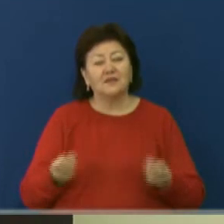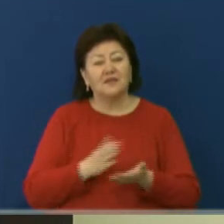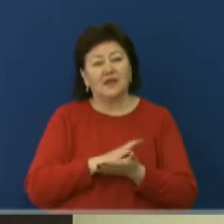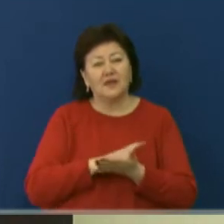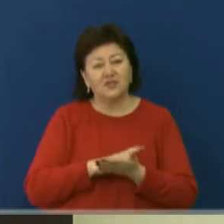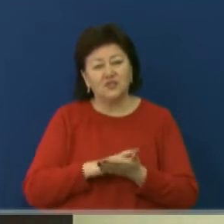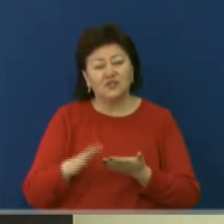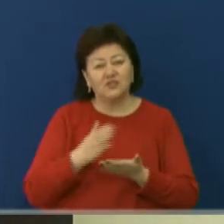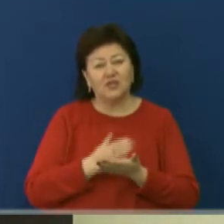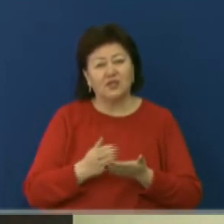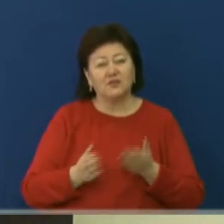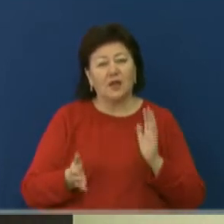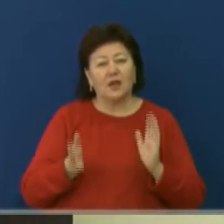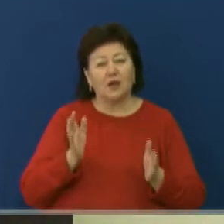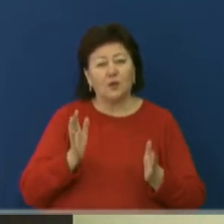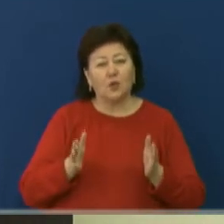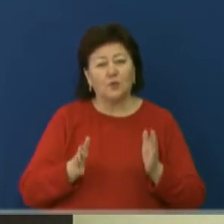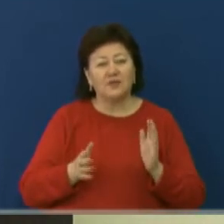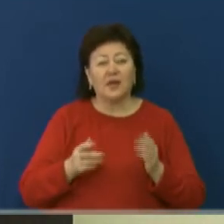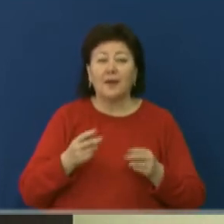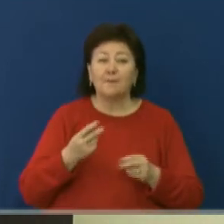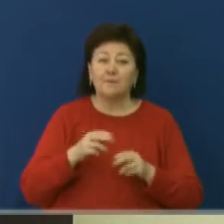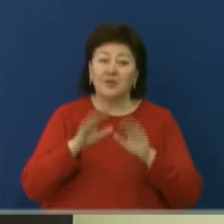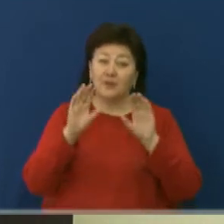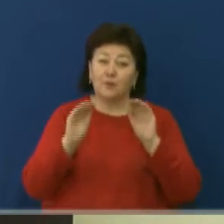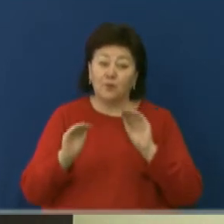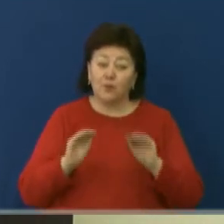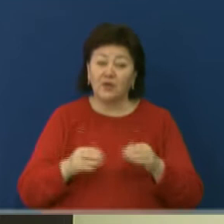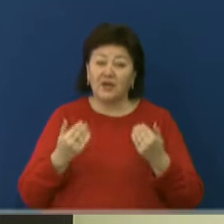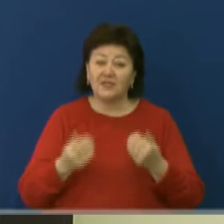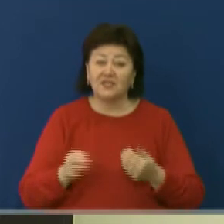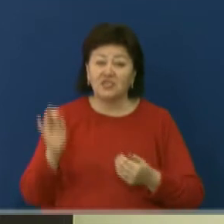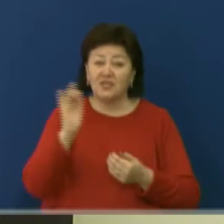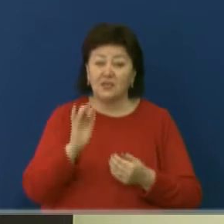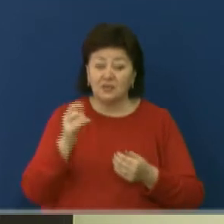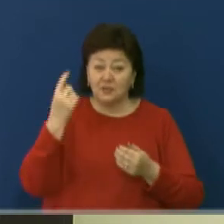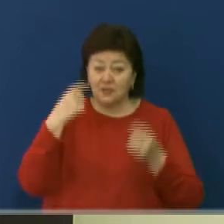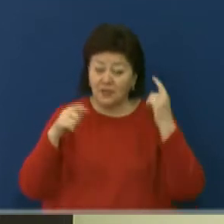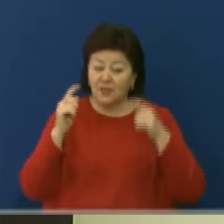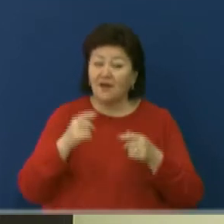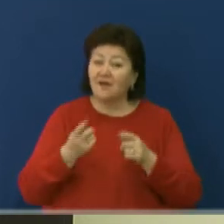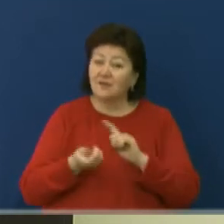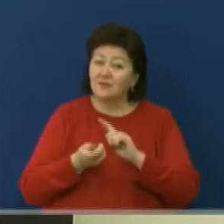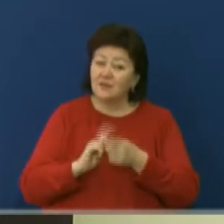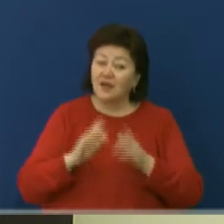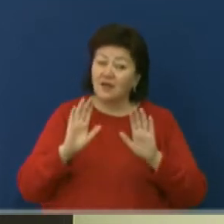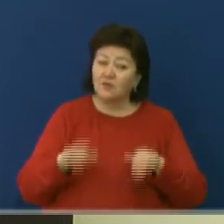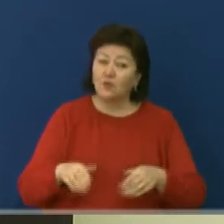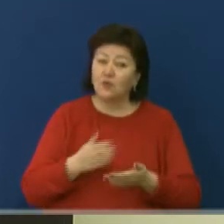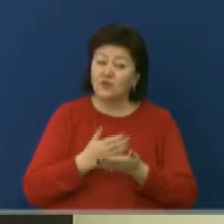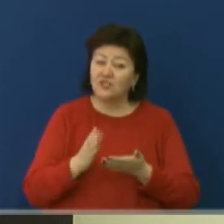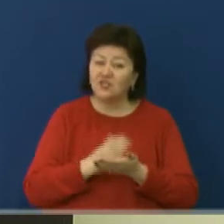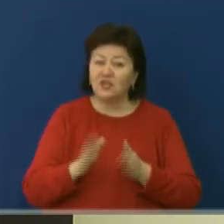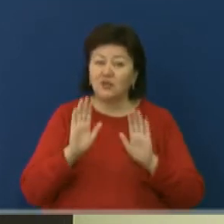Есть роботы-приборы, которые очищают водоемы. Но от нашей идеи они отличаются. То есть они могут очищать только поверхность воды